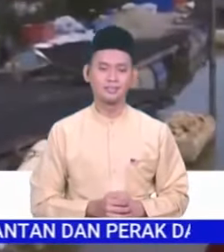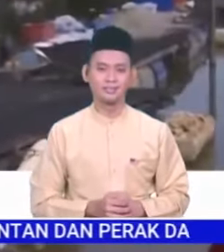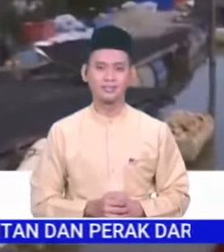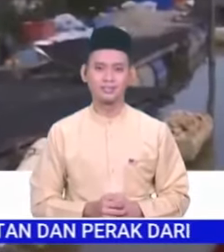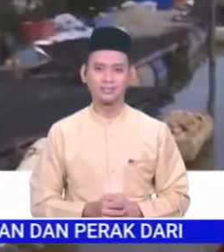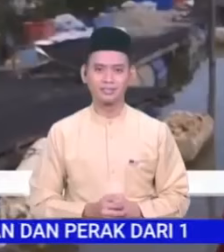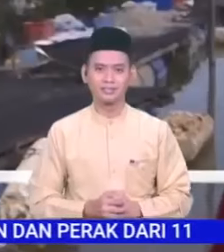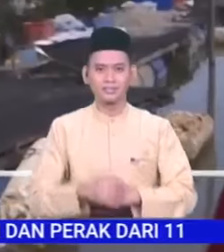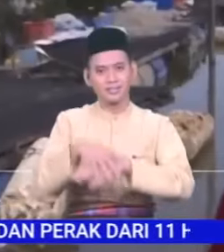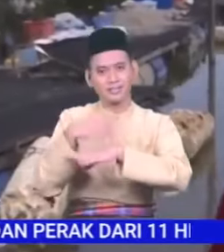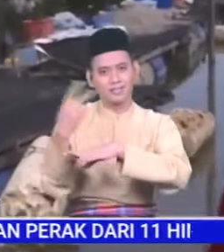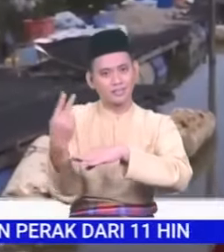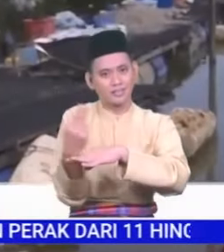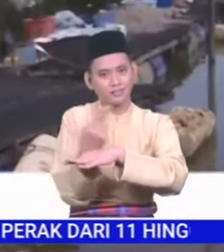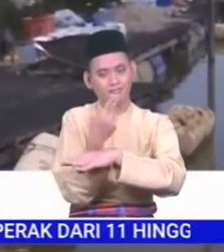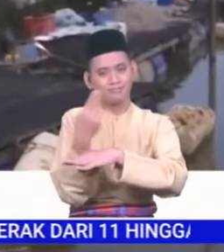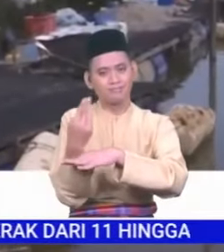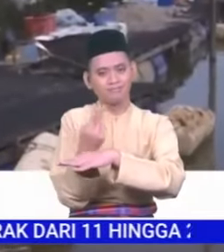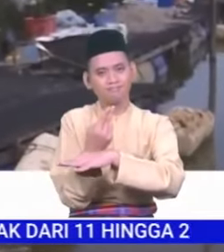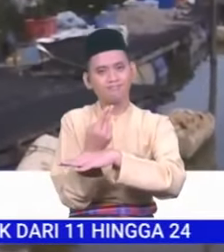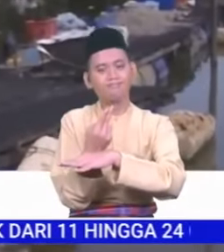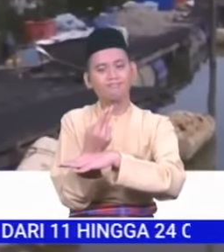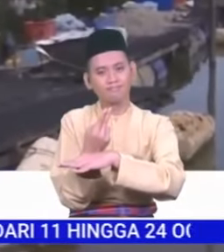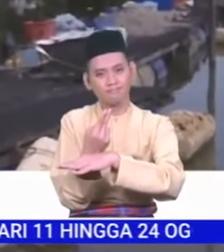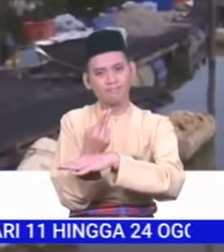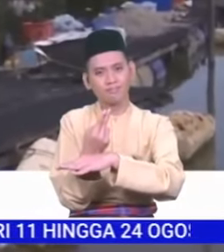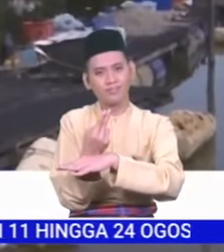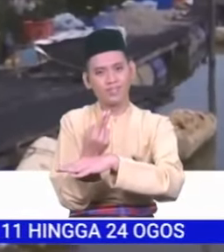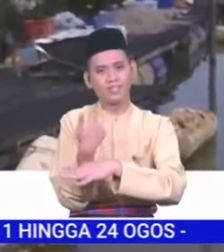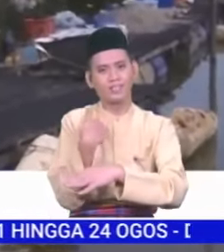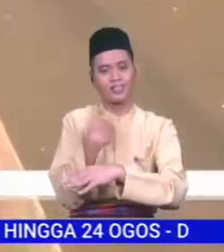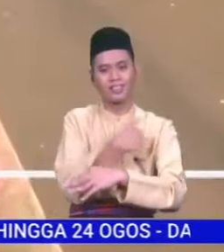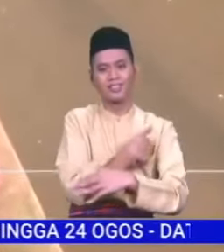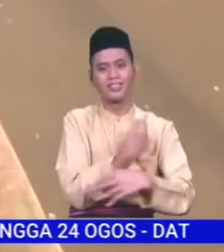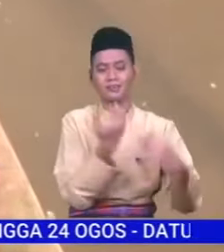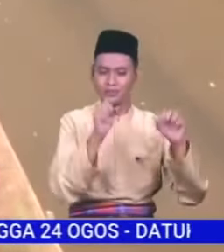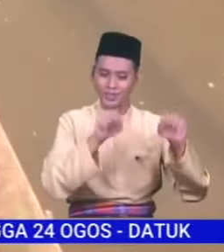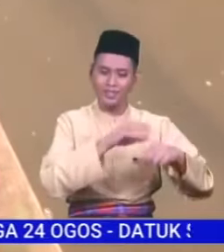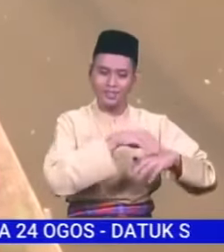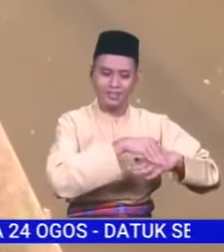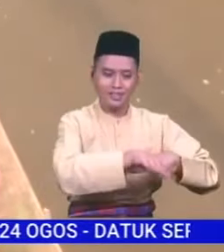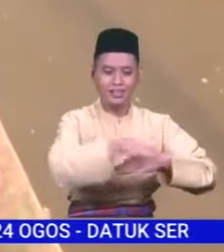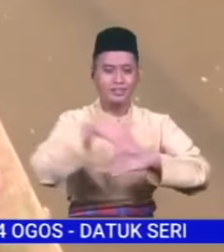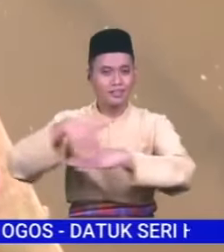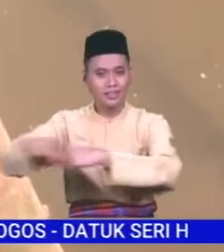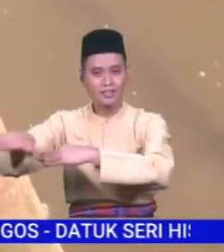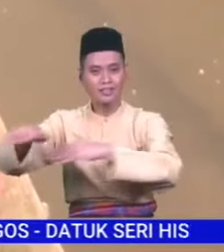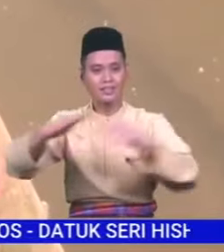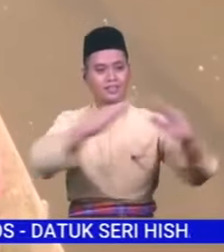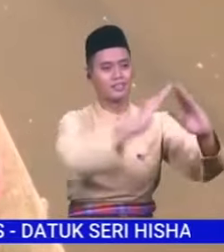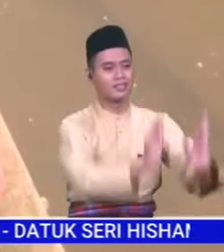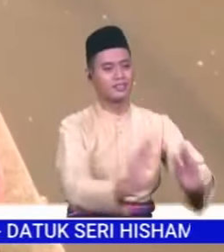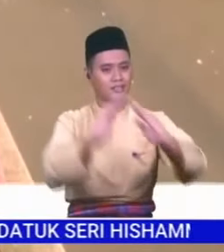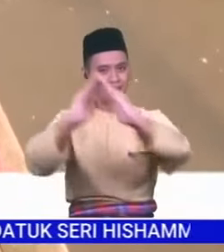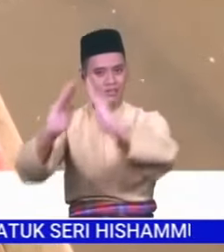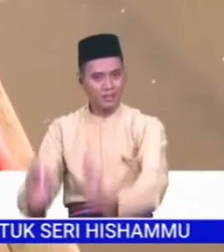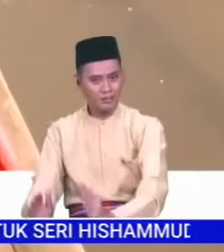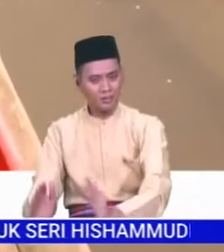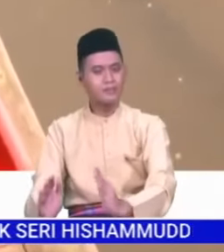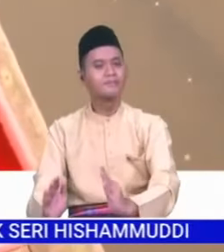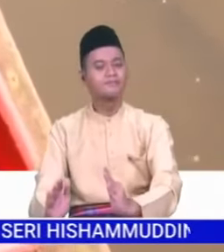yang digunakan untuk dalam dalam kacang keju assodriyah ada jika dibagikan kawan-kawan pun